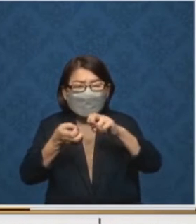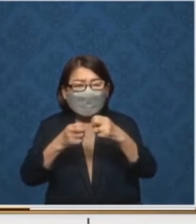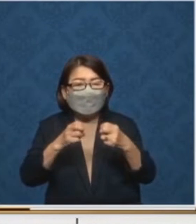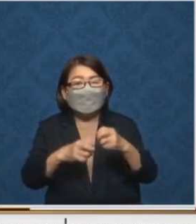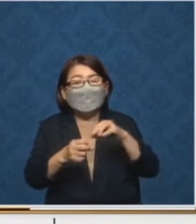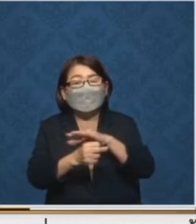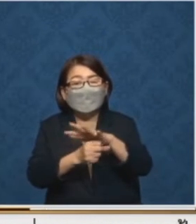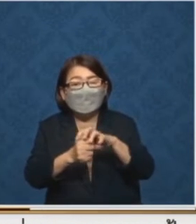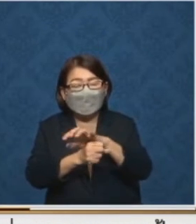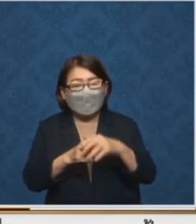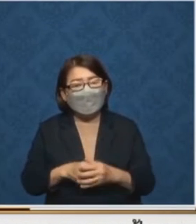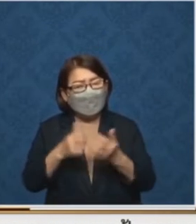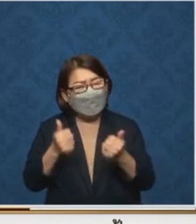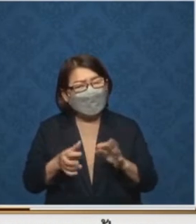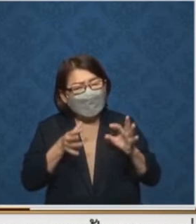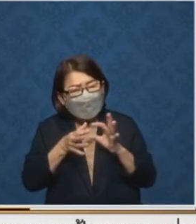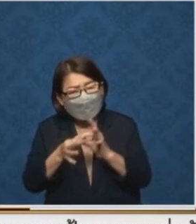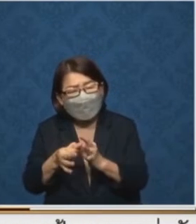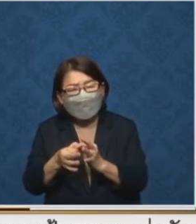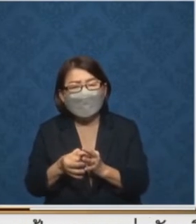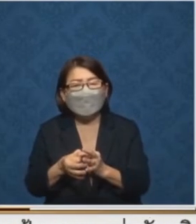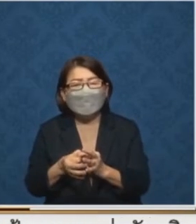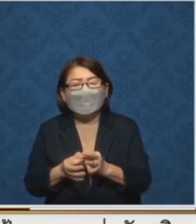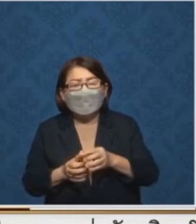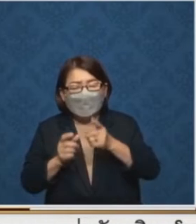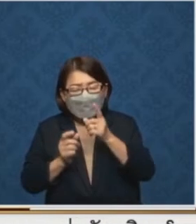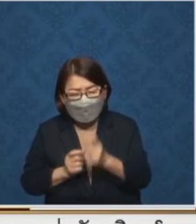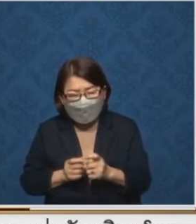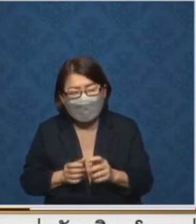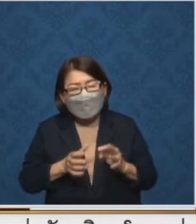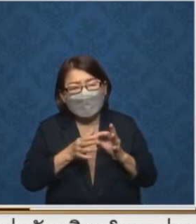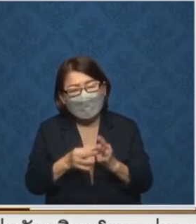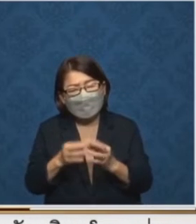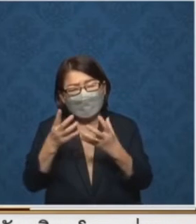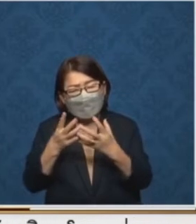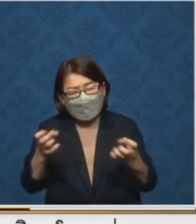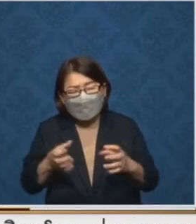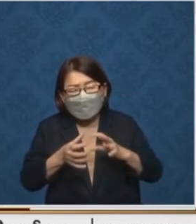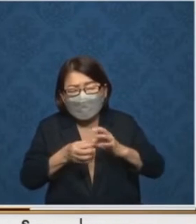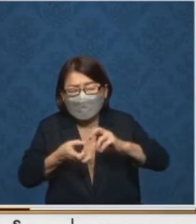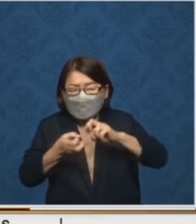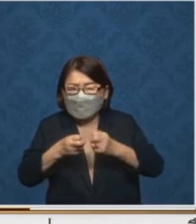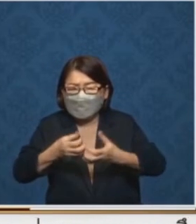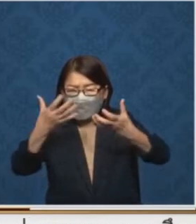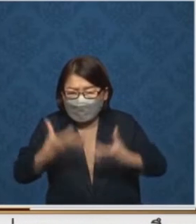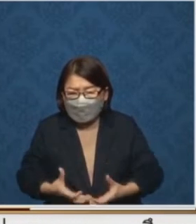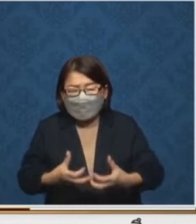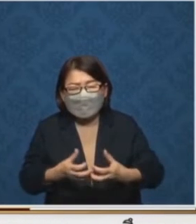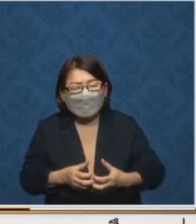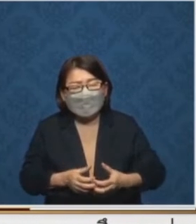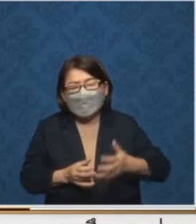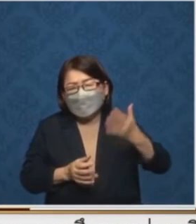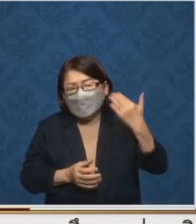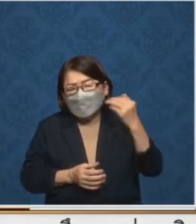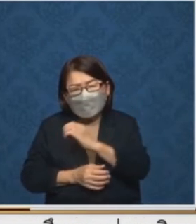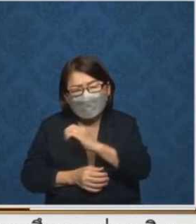ตาย ความเสียหาย เป็หายนะครั้งใหญ่ที่สุดที่ณ London ะที่ภกเราไปดูก